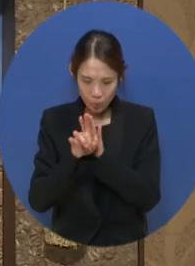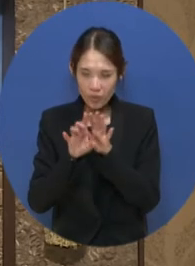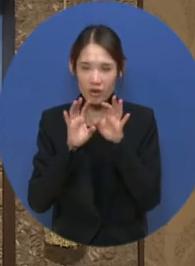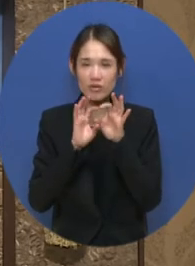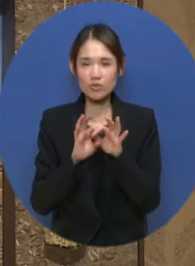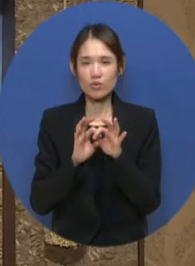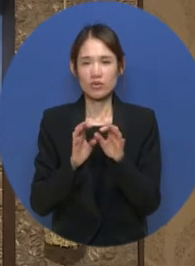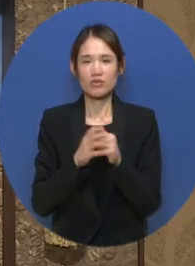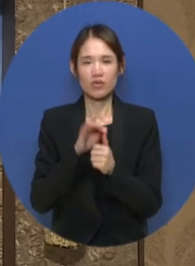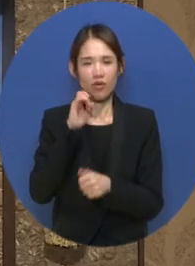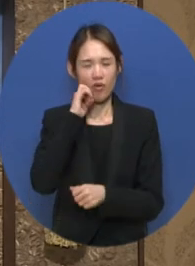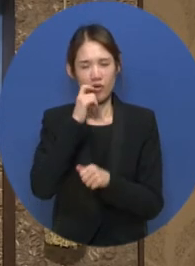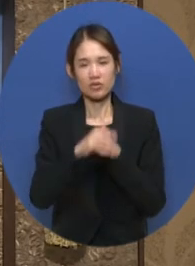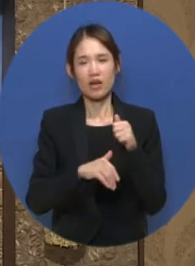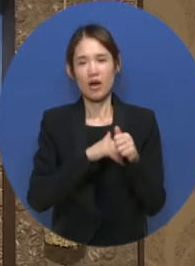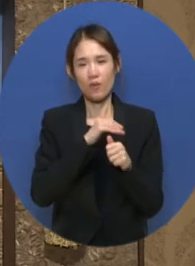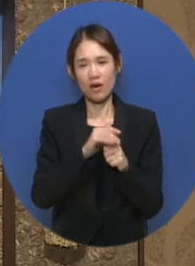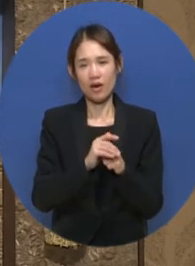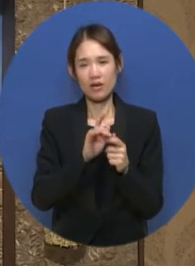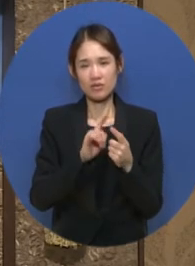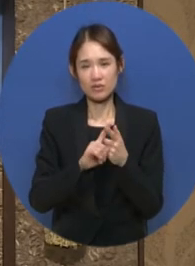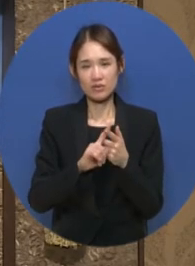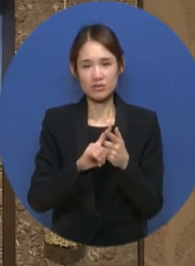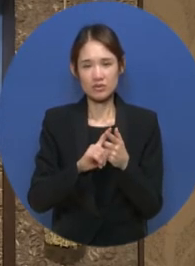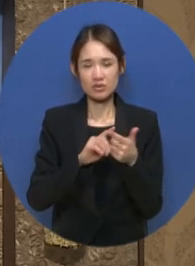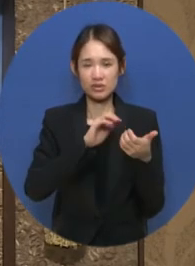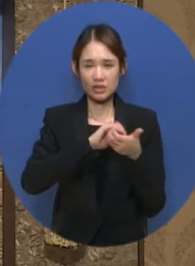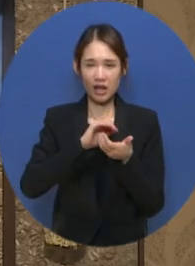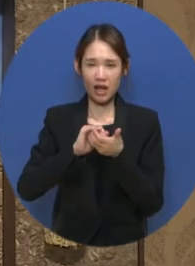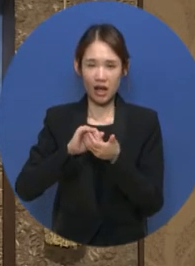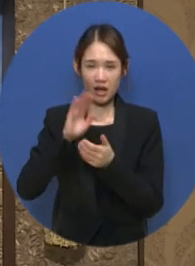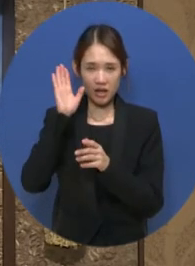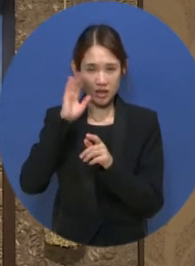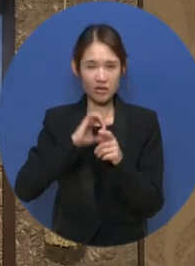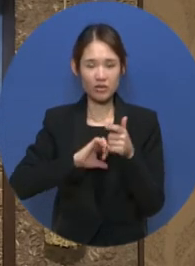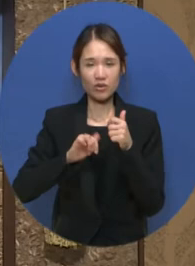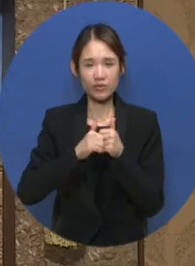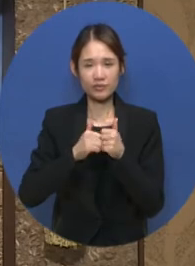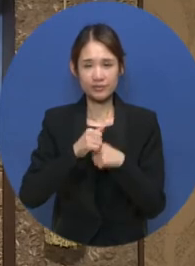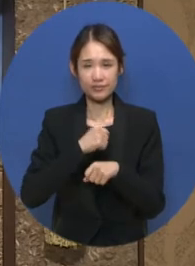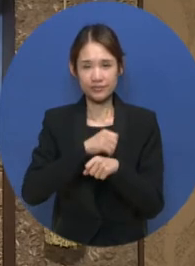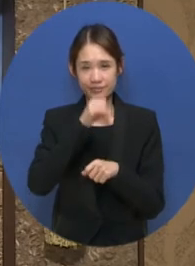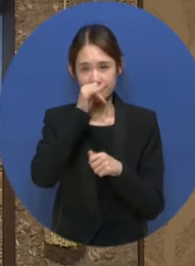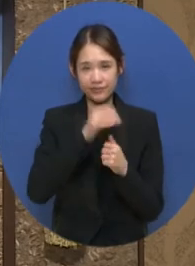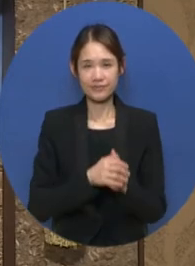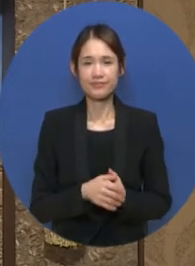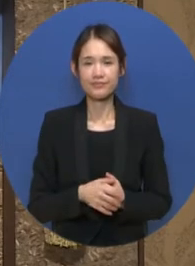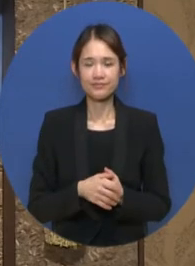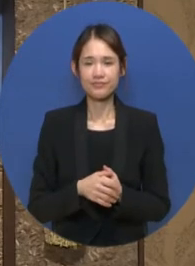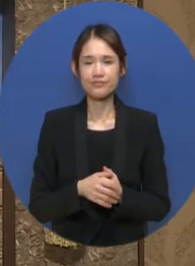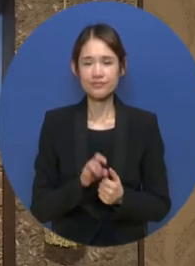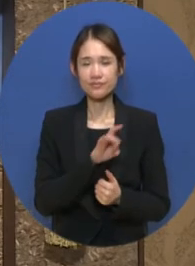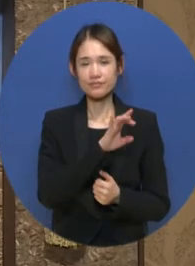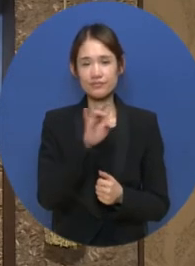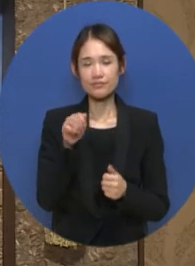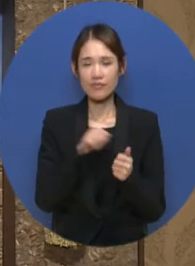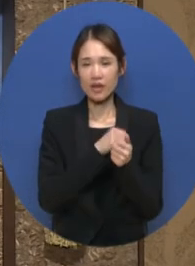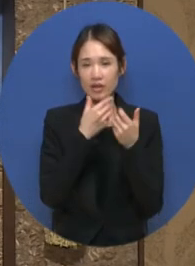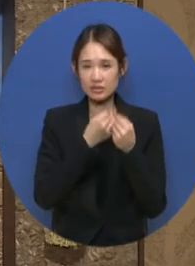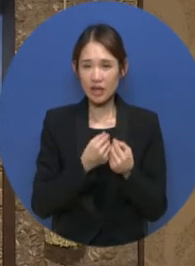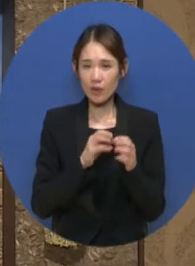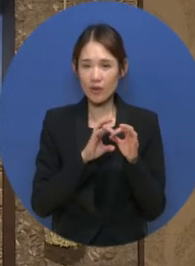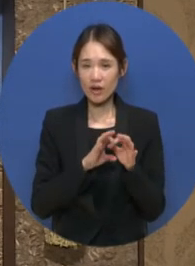있어서 의 어려운 사람들에 대해서는 이제 주기적으로 이제 논의의 구조를 만들어서 회의도 하고 있고요 또 각종 이제 학대 사례에